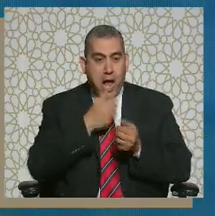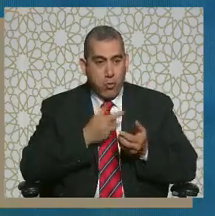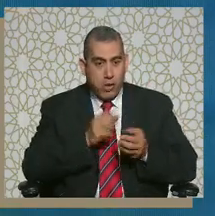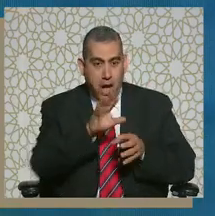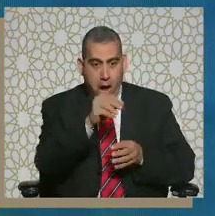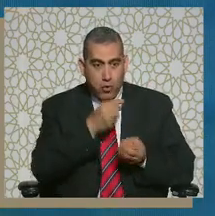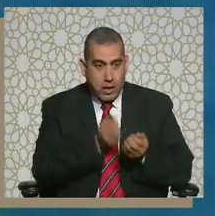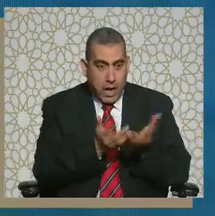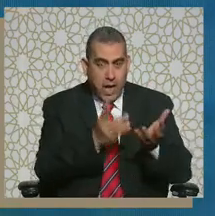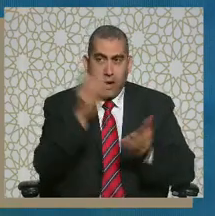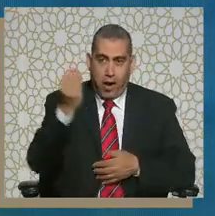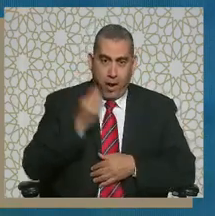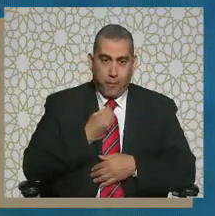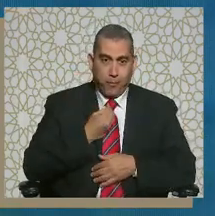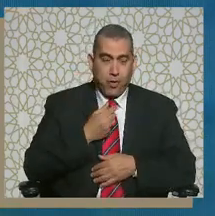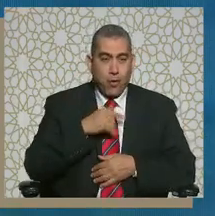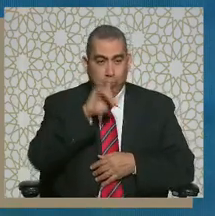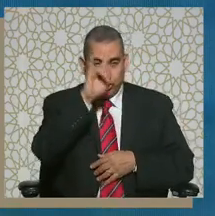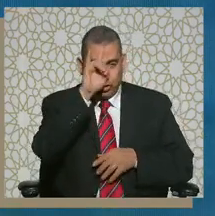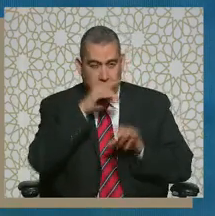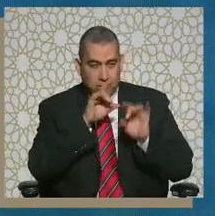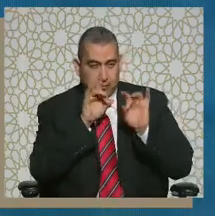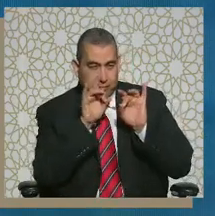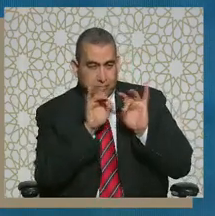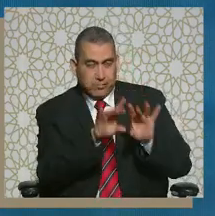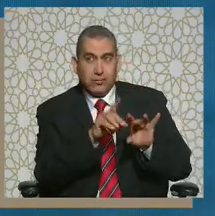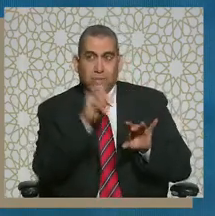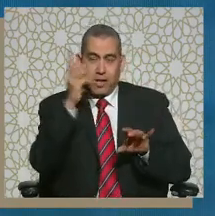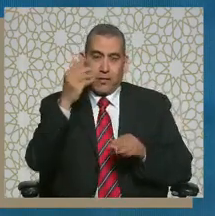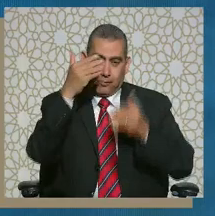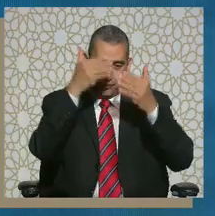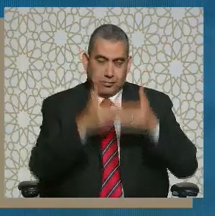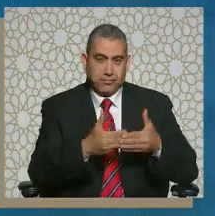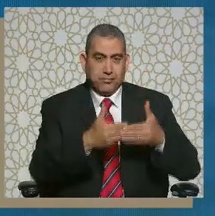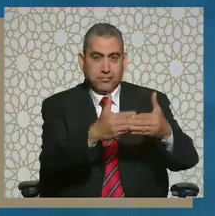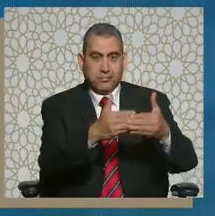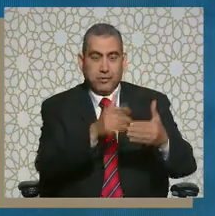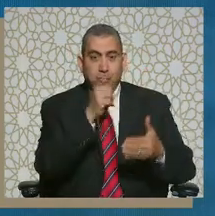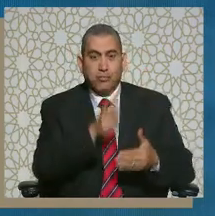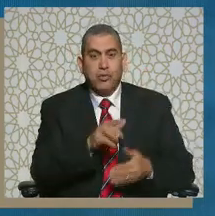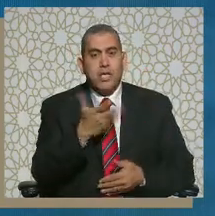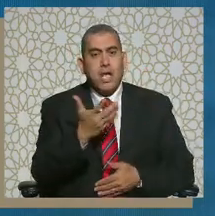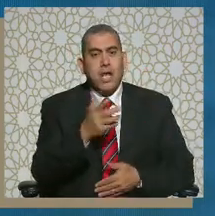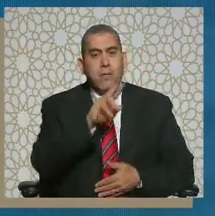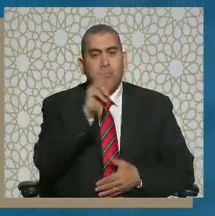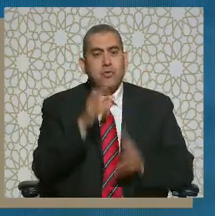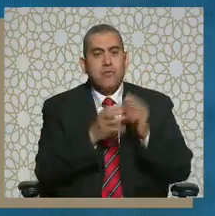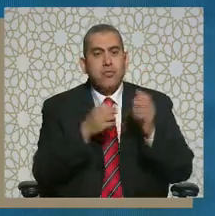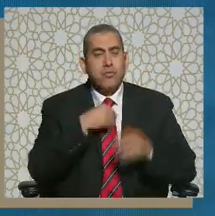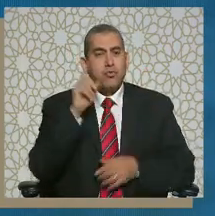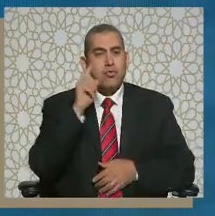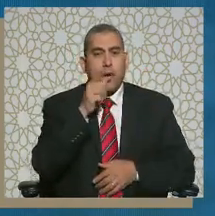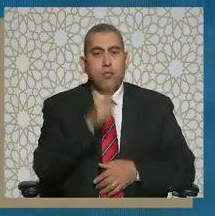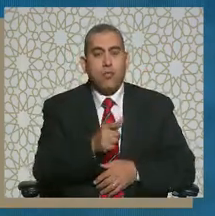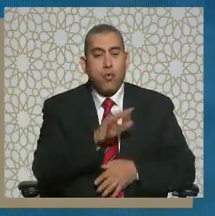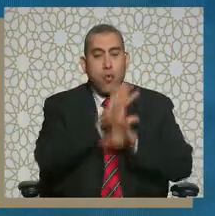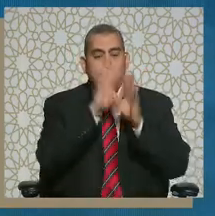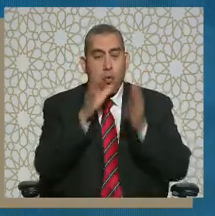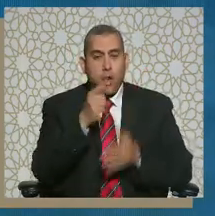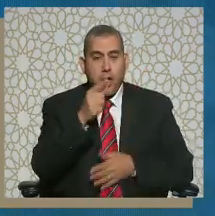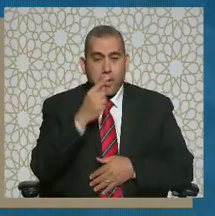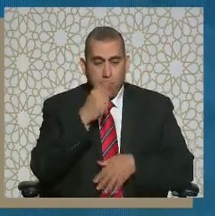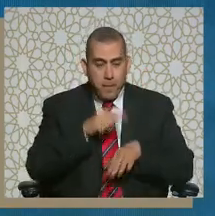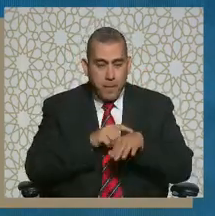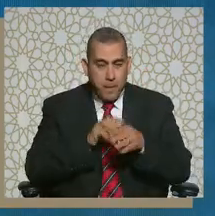يعطى ومن يتقي الشر يقه يعني ايه يعني كل خلق